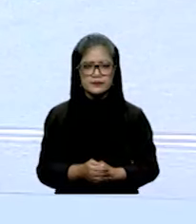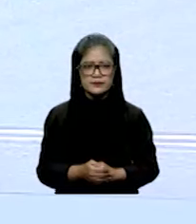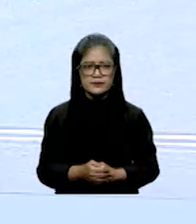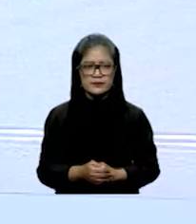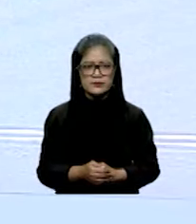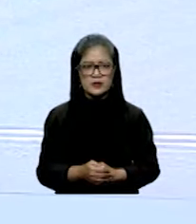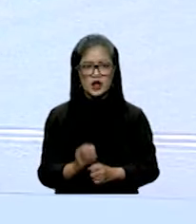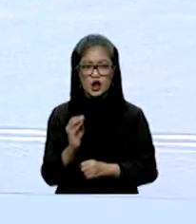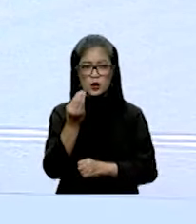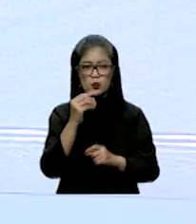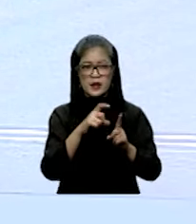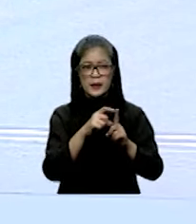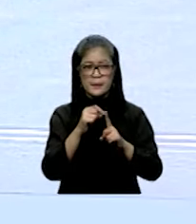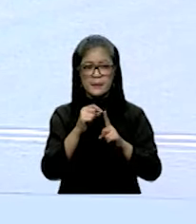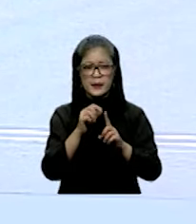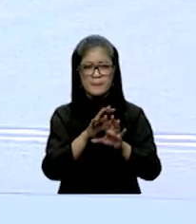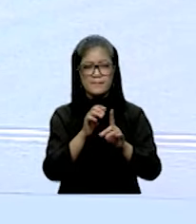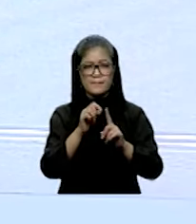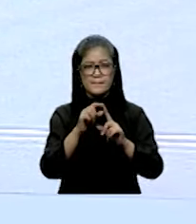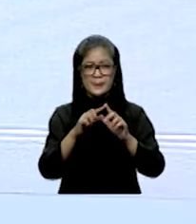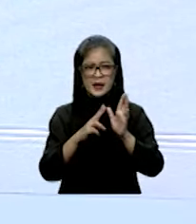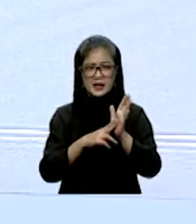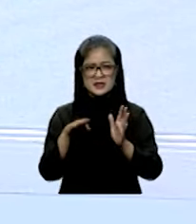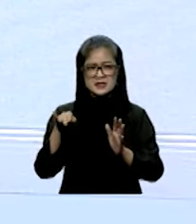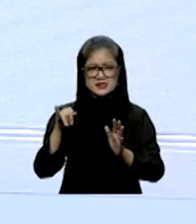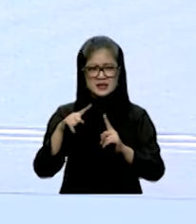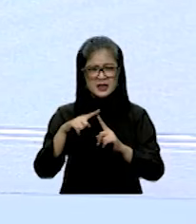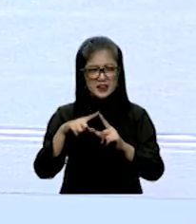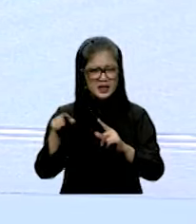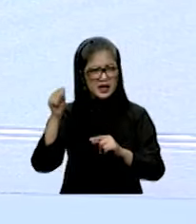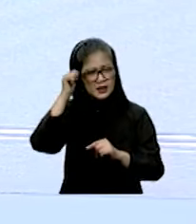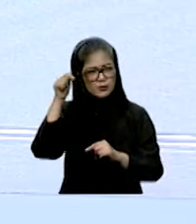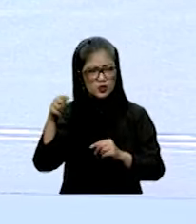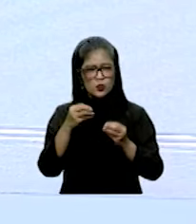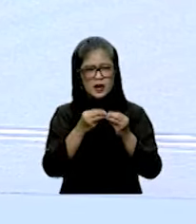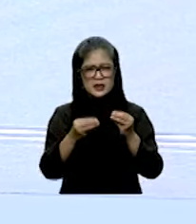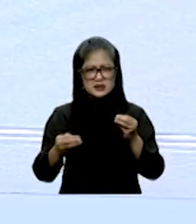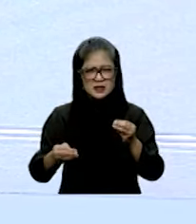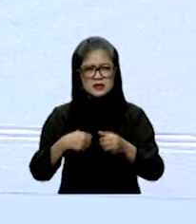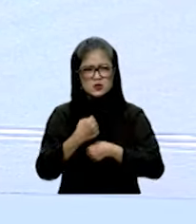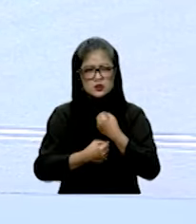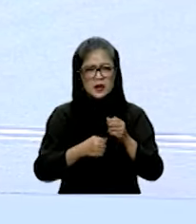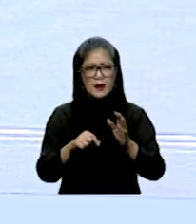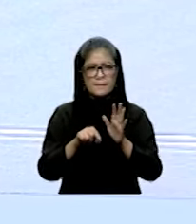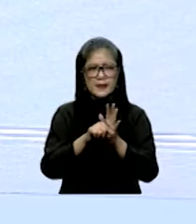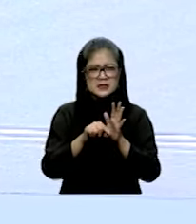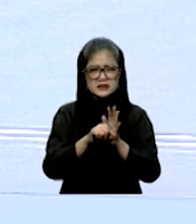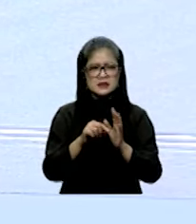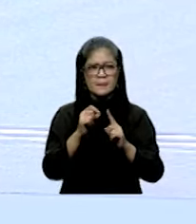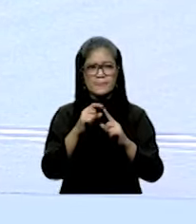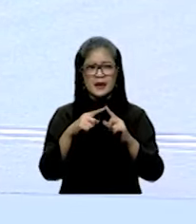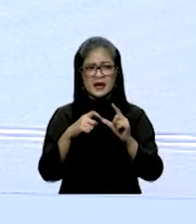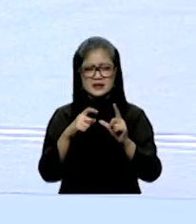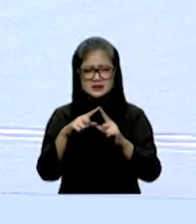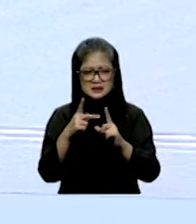Ketua DPP Partai Amanat Nasional Zita Anjani dan sejumlah artis kader PAN seperti Pasha Ungu dan Uya Kuya memenuhi panggilan Bawaslu Jakarta